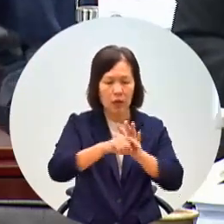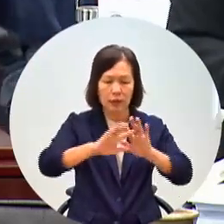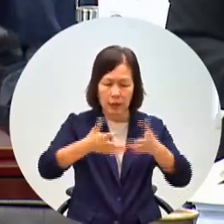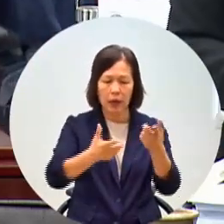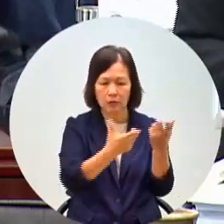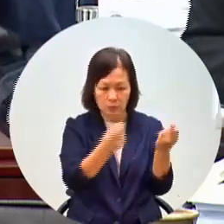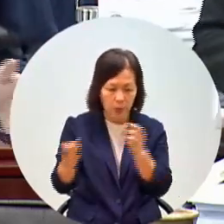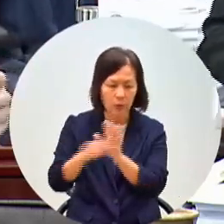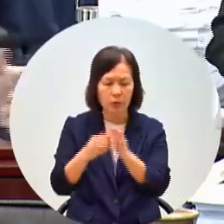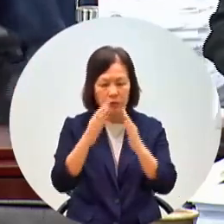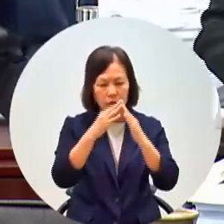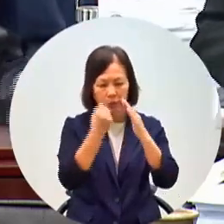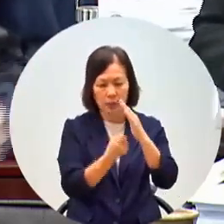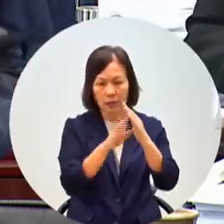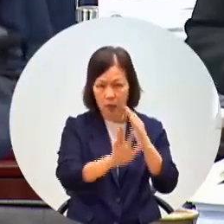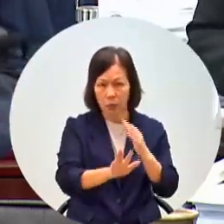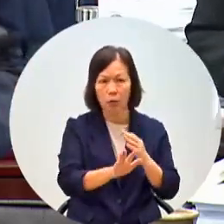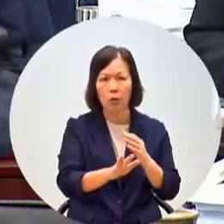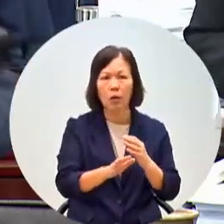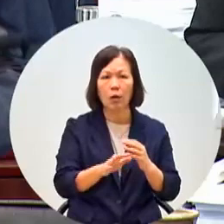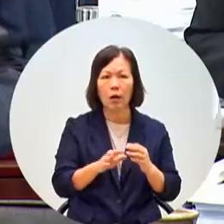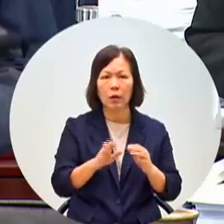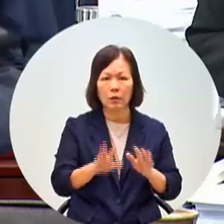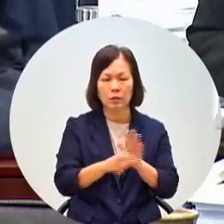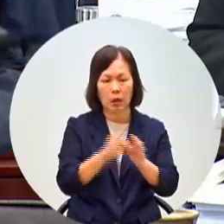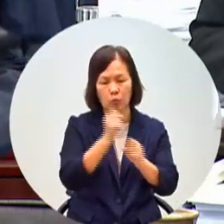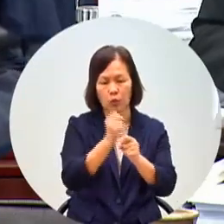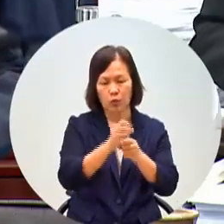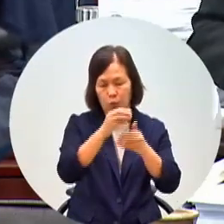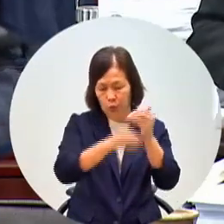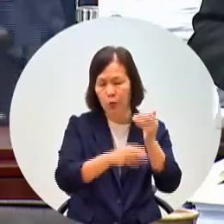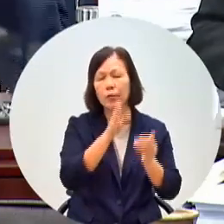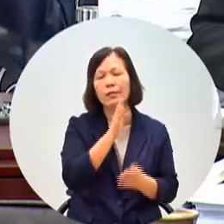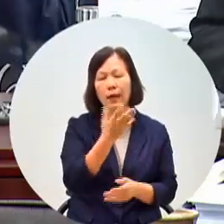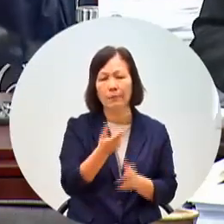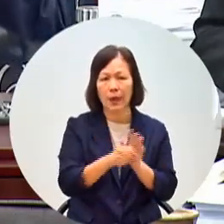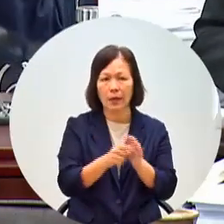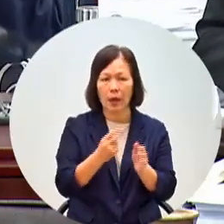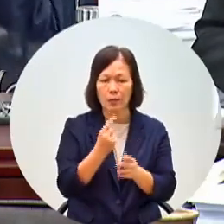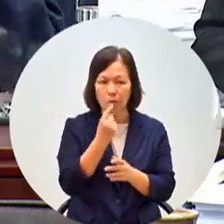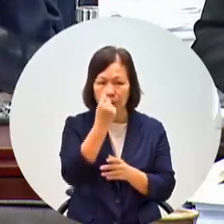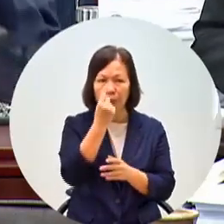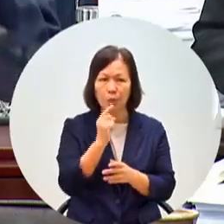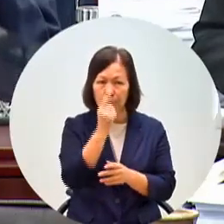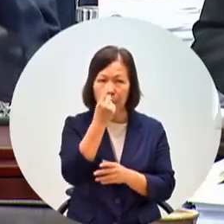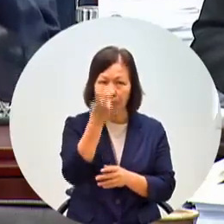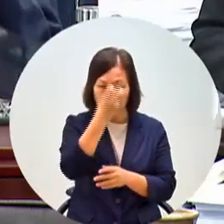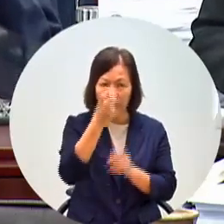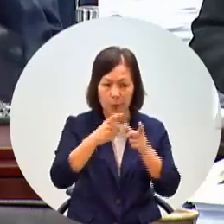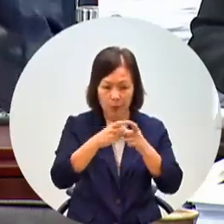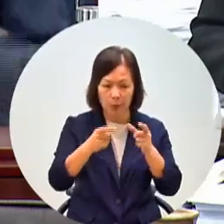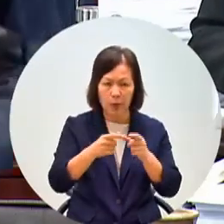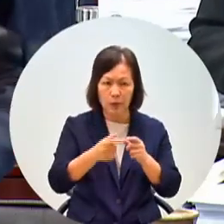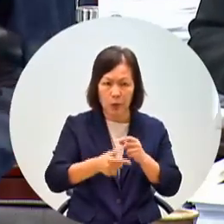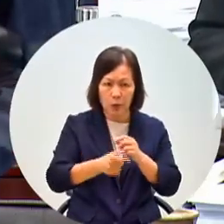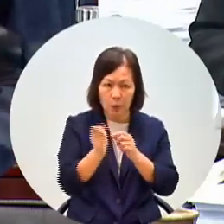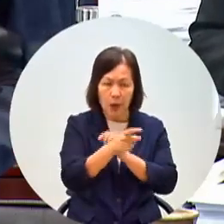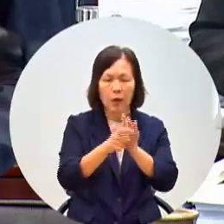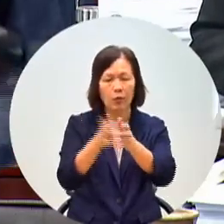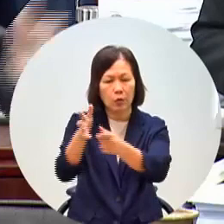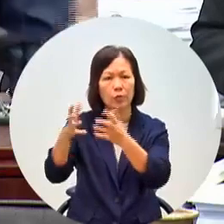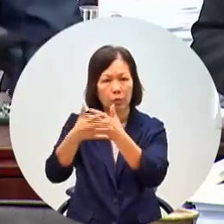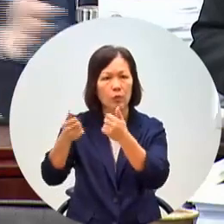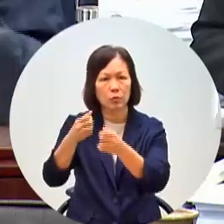伫厝啊啦，你这是即卖咧做的最多，啊 PCR 的速度，李议员你可能去问你的同事就知